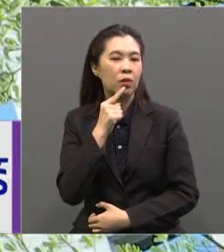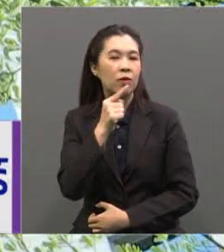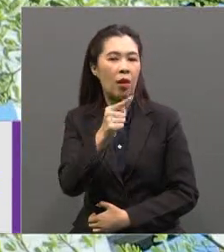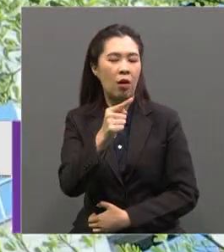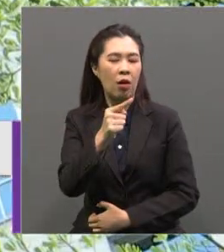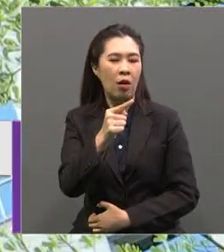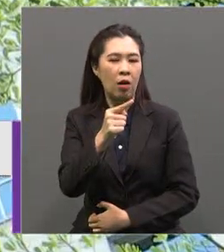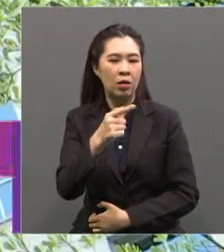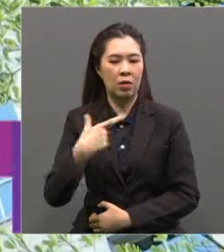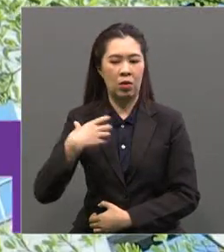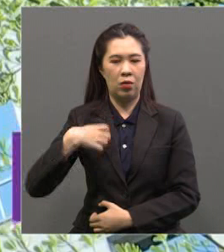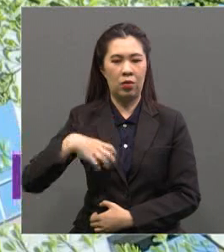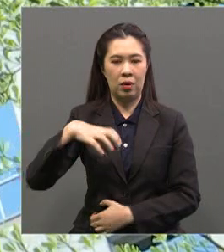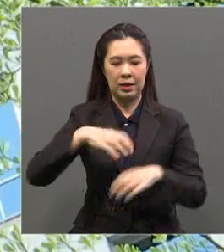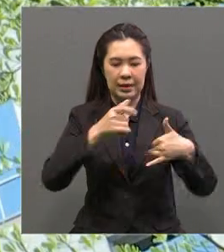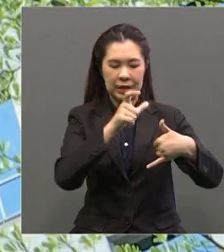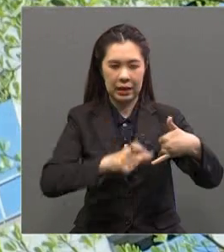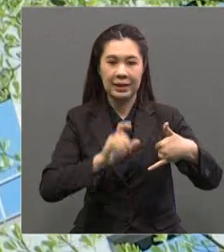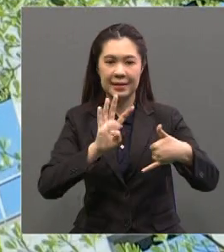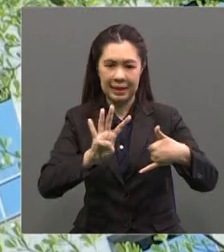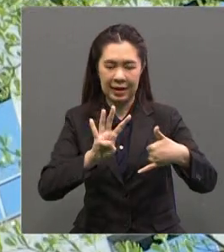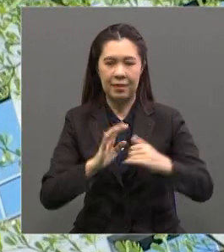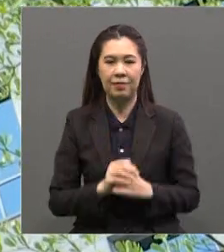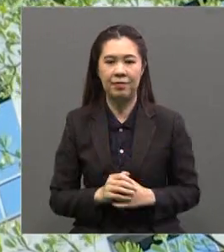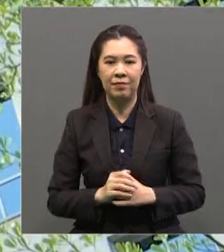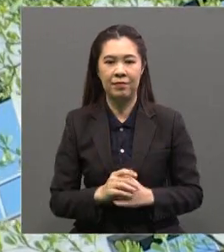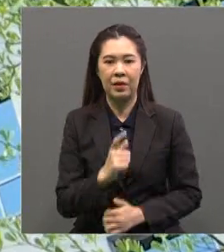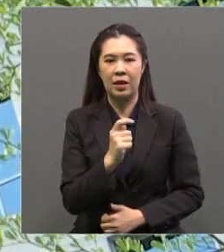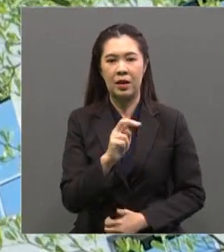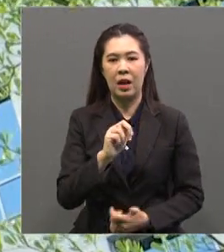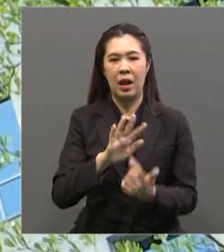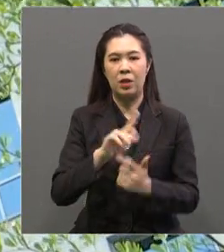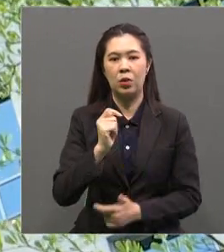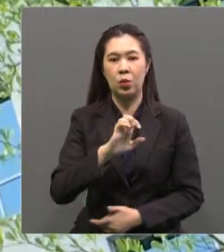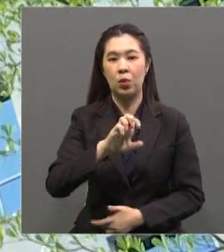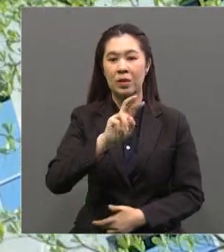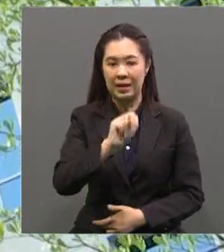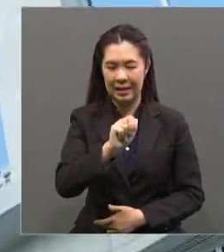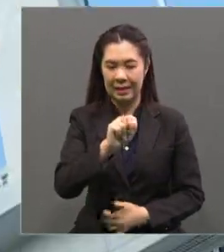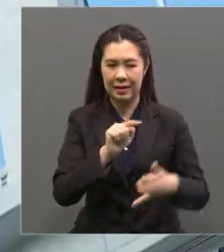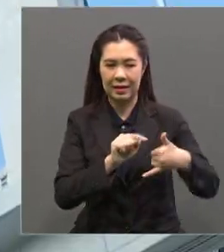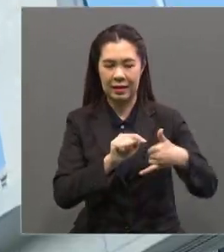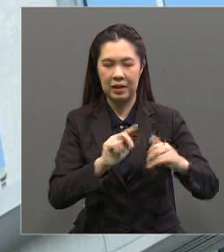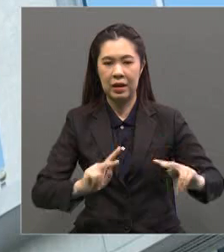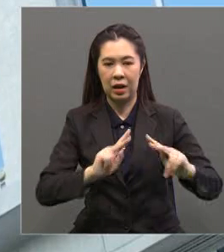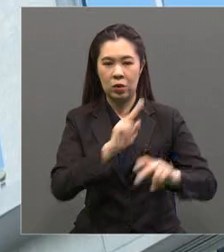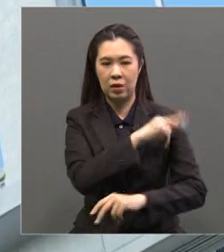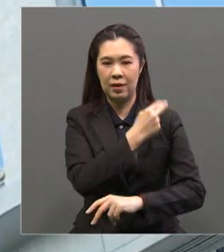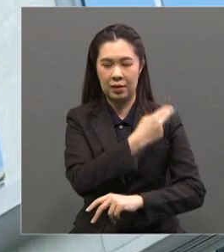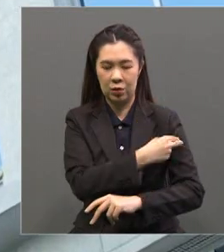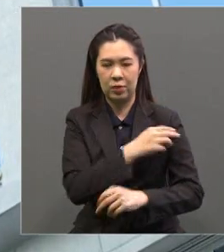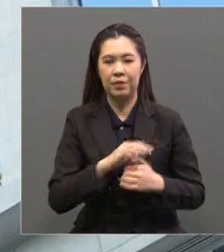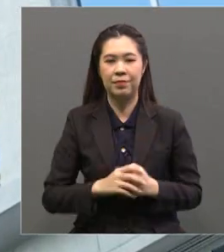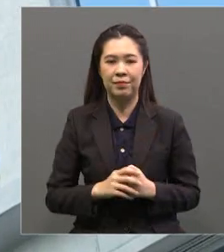ได้ยื่นฟ้องคดีต่อผู้ถูกฟ้องทั้ง 4คนประกอบไปด้วยนายอนุทินชาญวีรกุลรัฐมนตรีว่าการกระทรวงสาธารณสุขปลัด